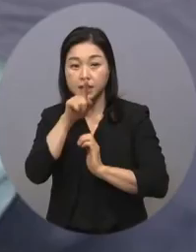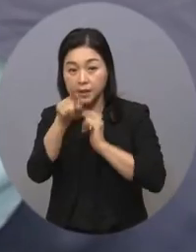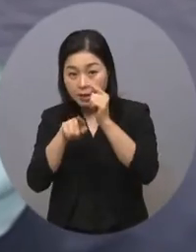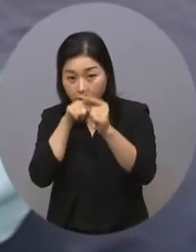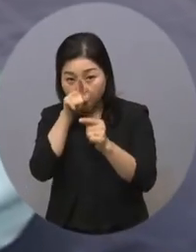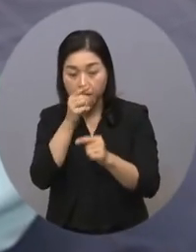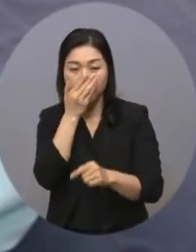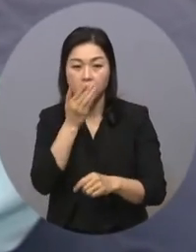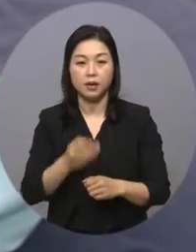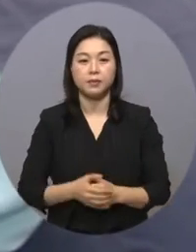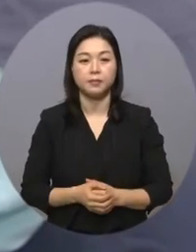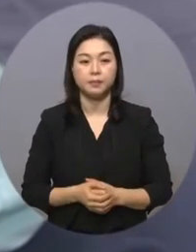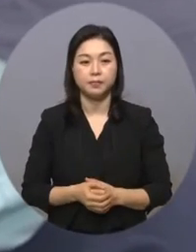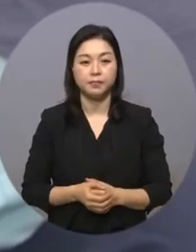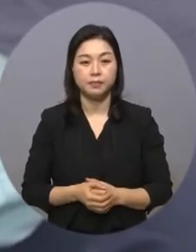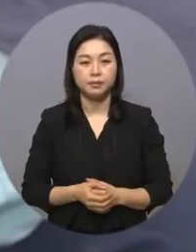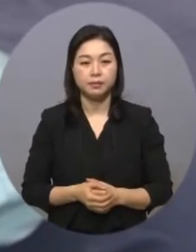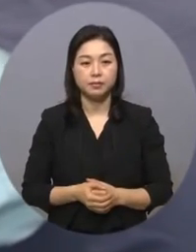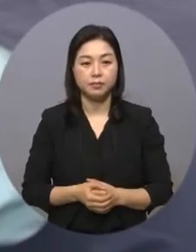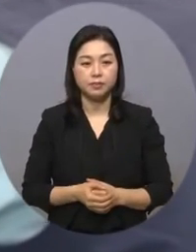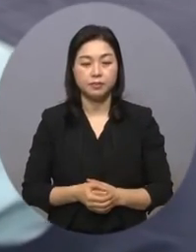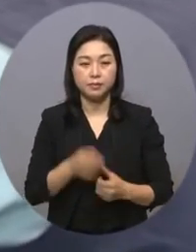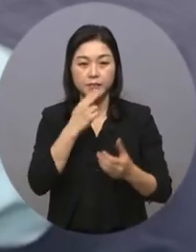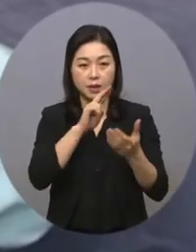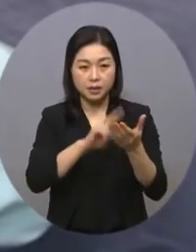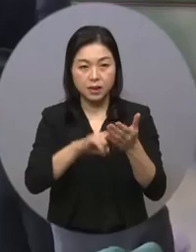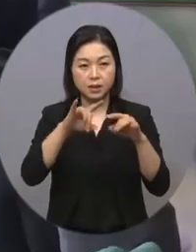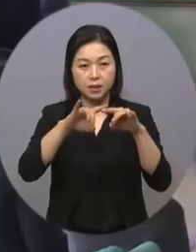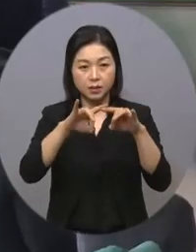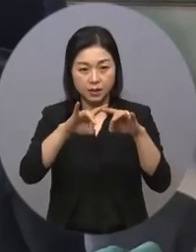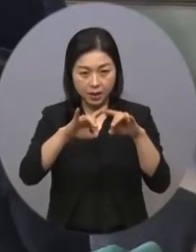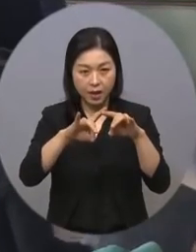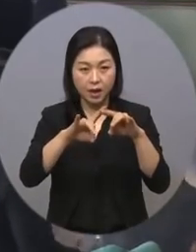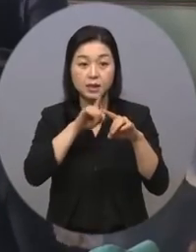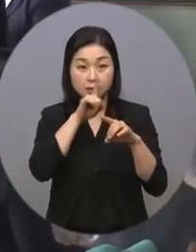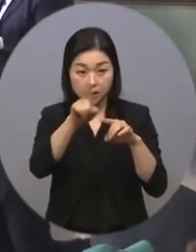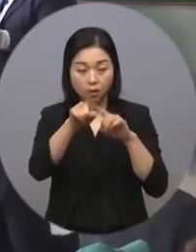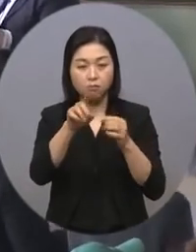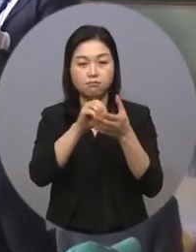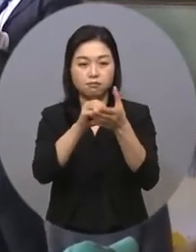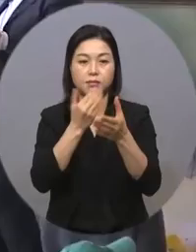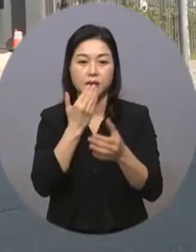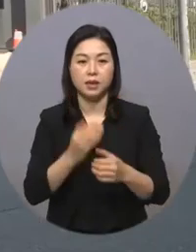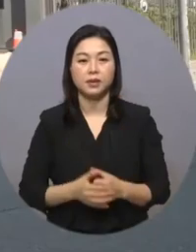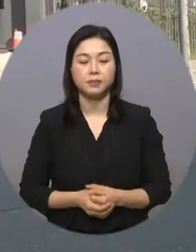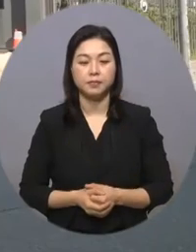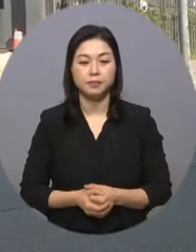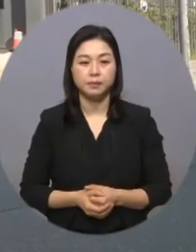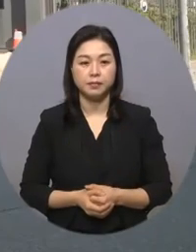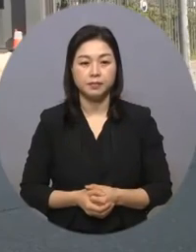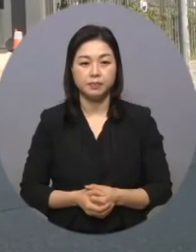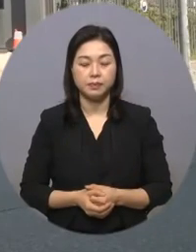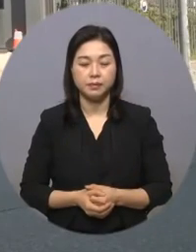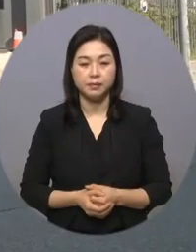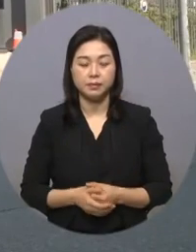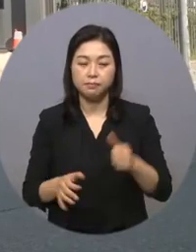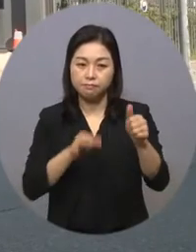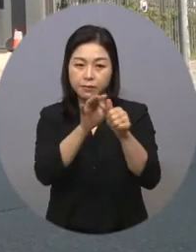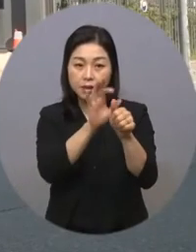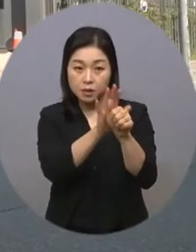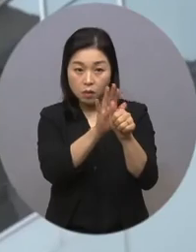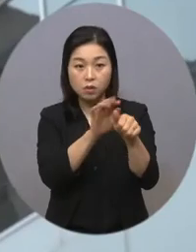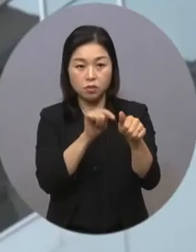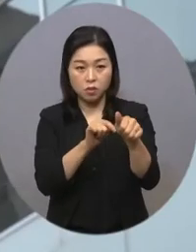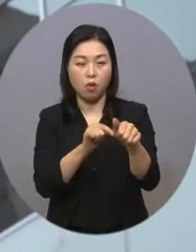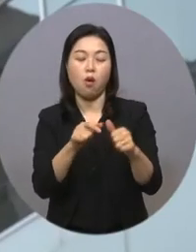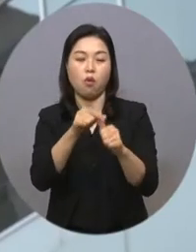신청할 수 있습니다 우편과 전자 신청을 통한 접수도 가능합니다 이번 지원에 대해 고용노동부는